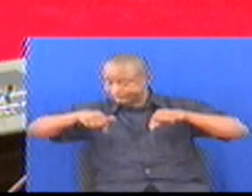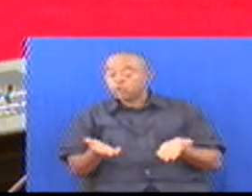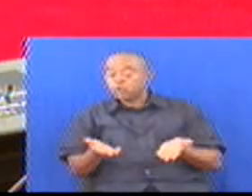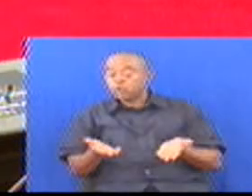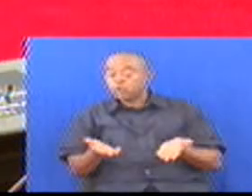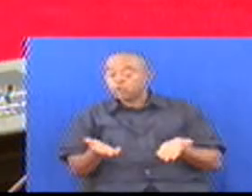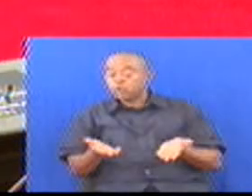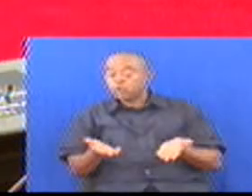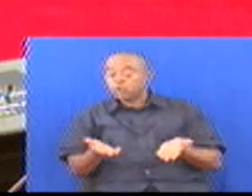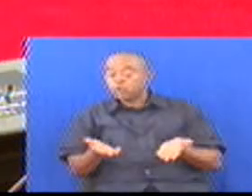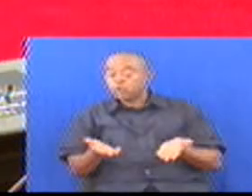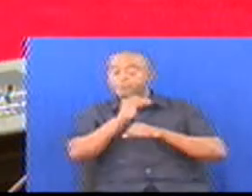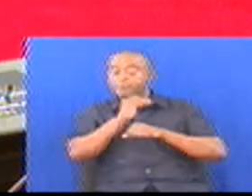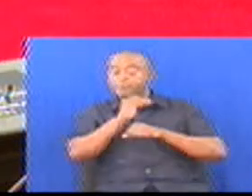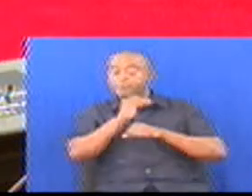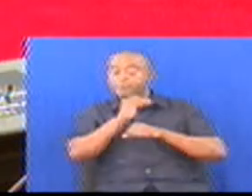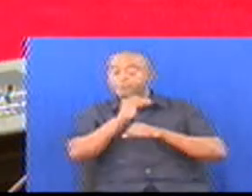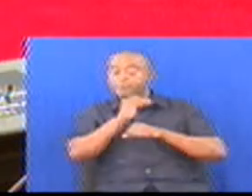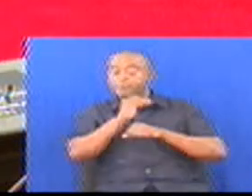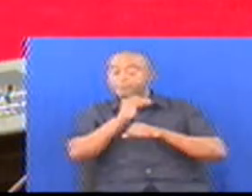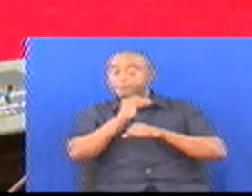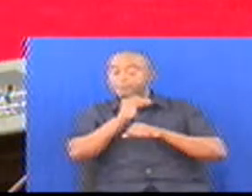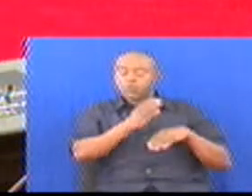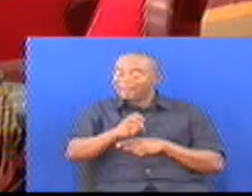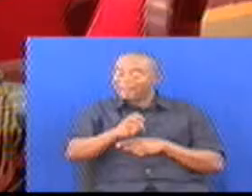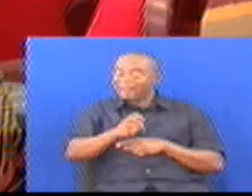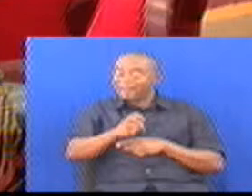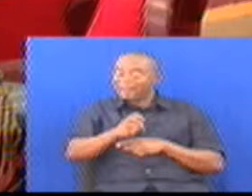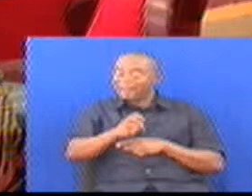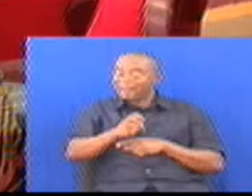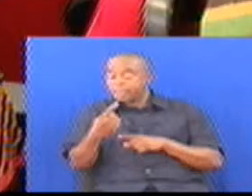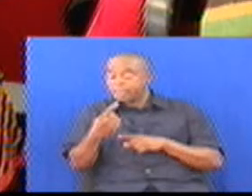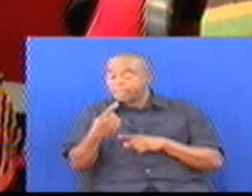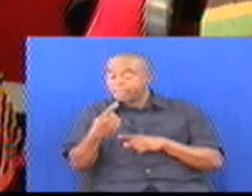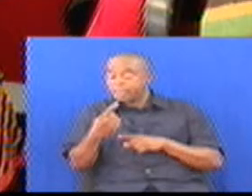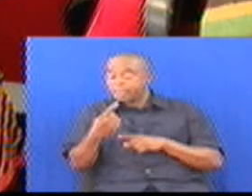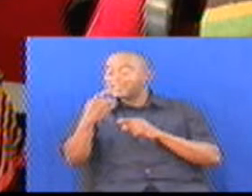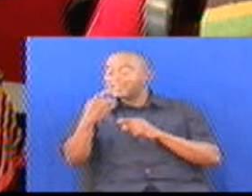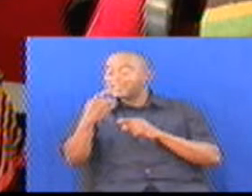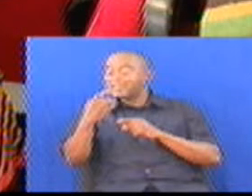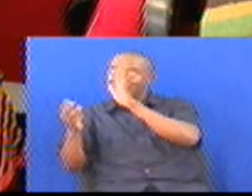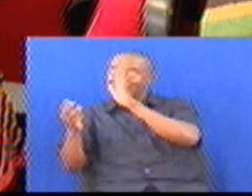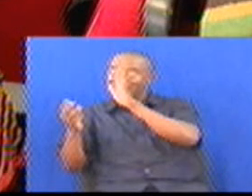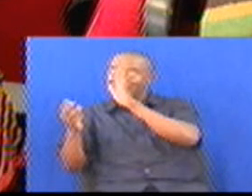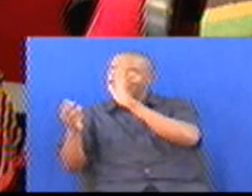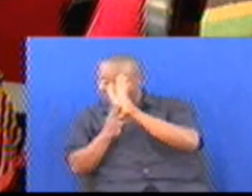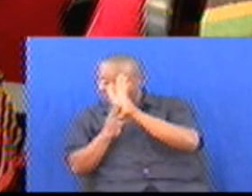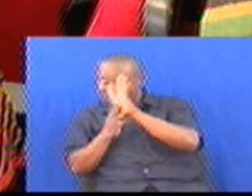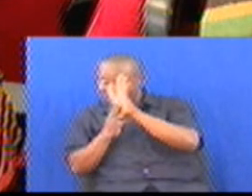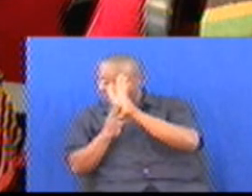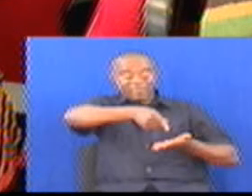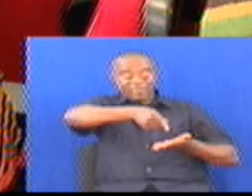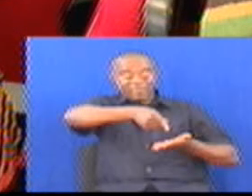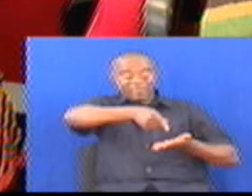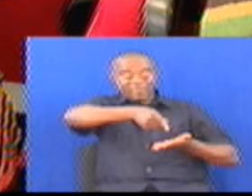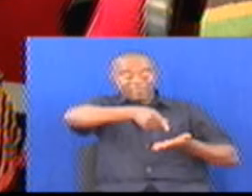kuboresha miundombinu ya afya kwa kujenga zahanati 98, vituo vya